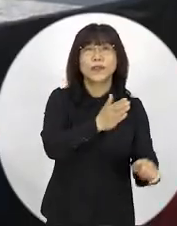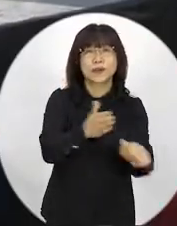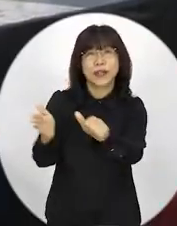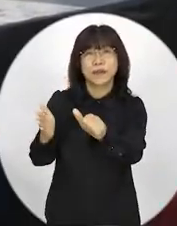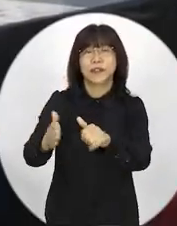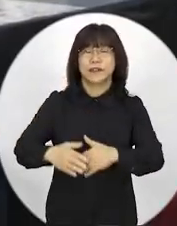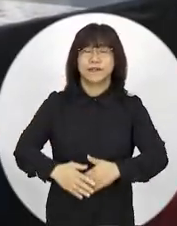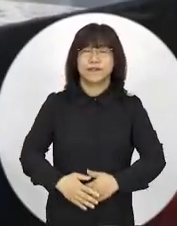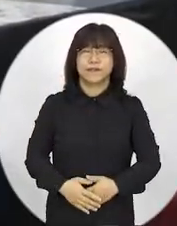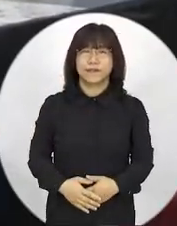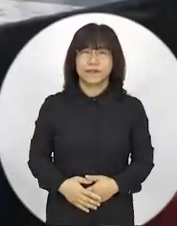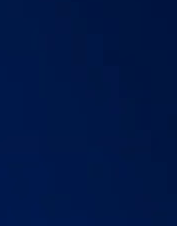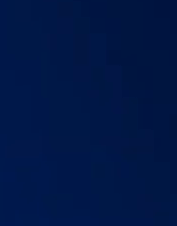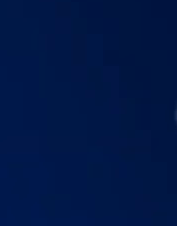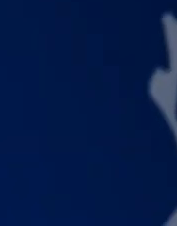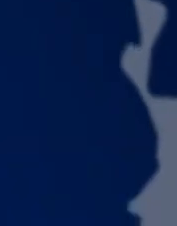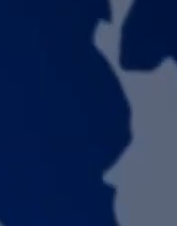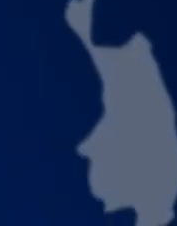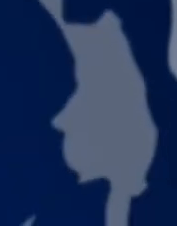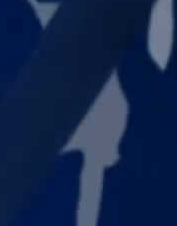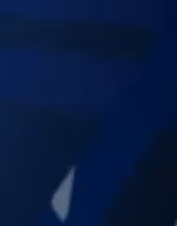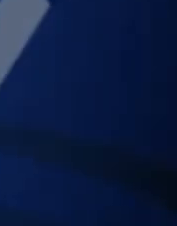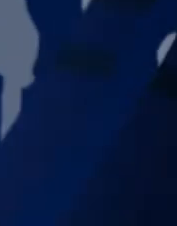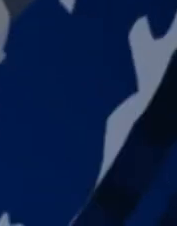됩니다 으